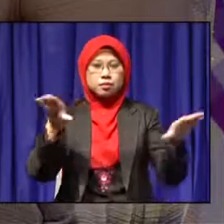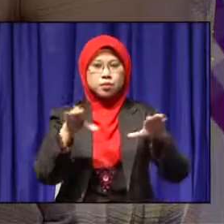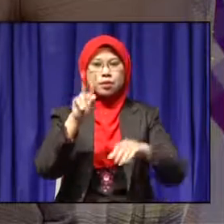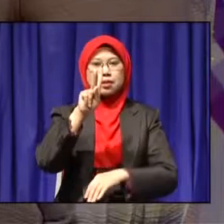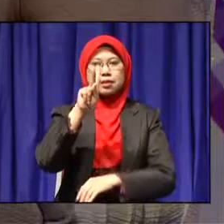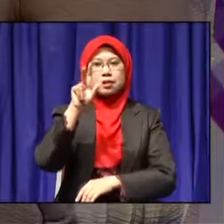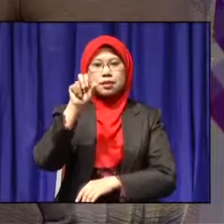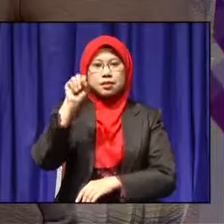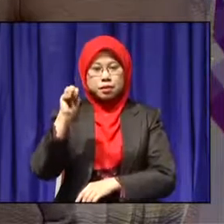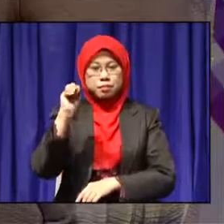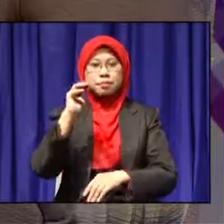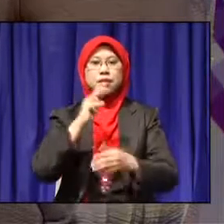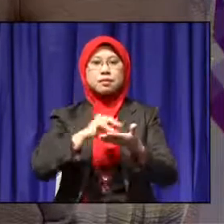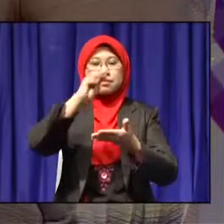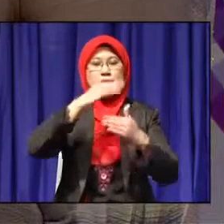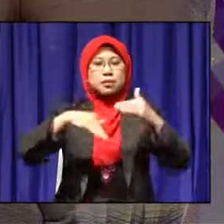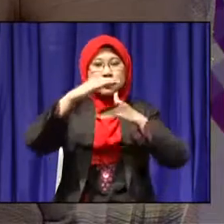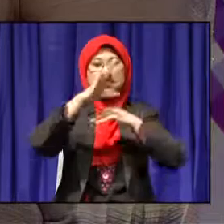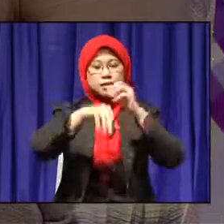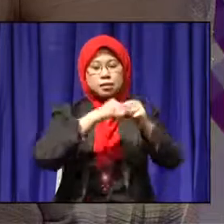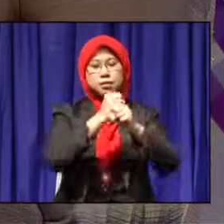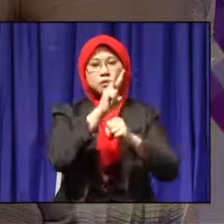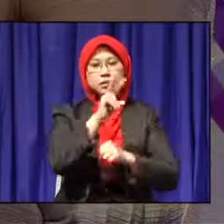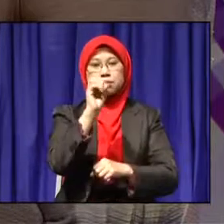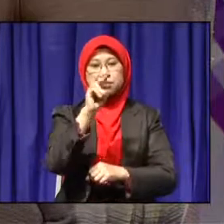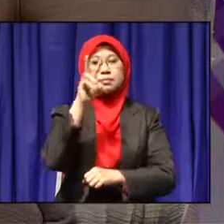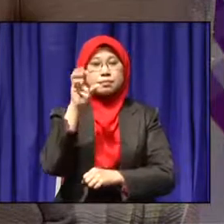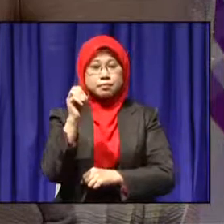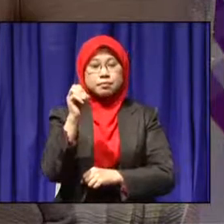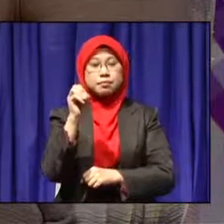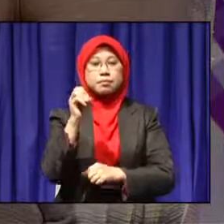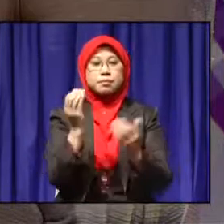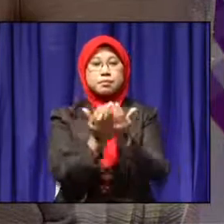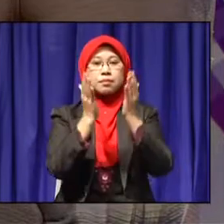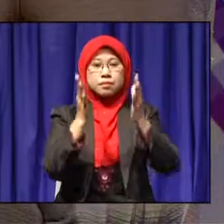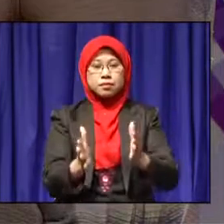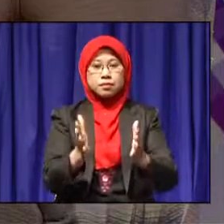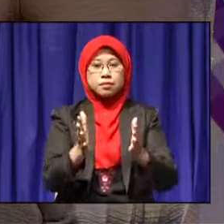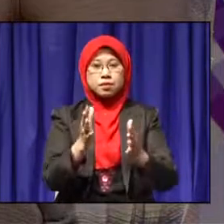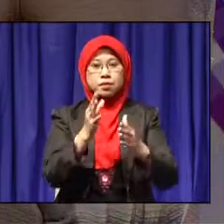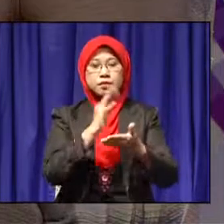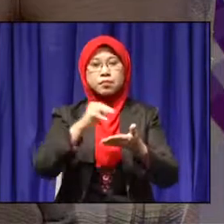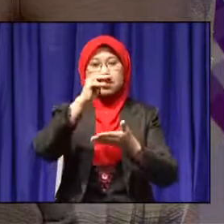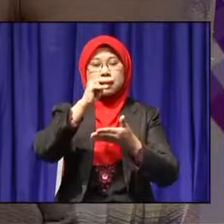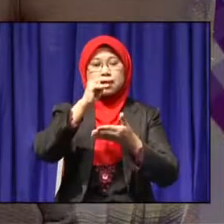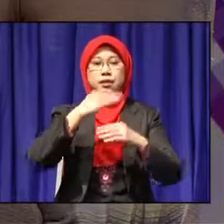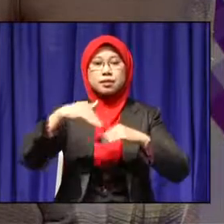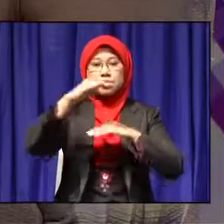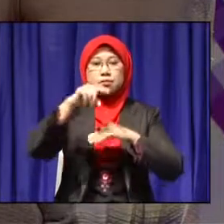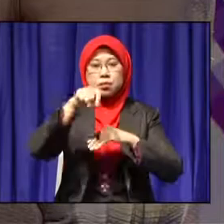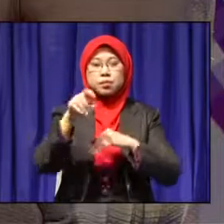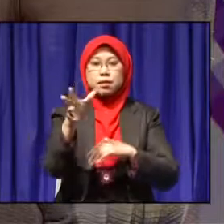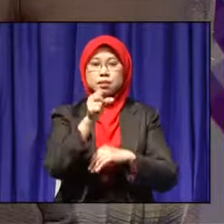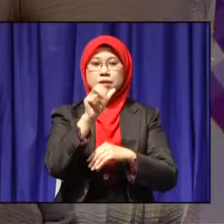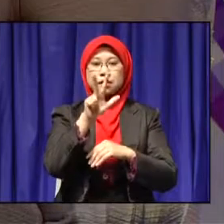Kyle Menengah Atas mulai tahun 2020 murid Menengah Atas belum mengambil tiga kumpulan materi pelajaran